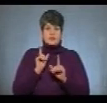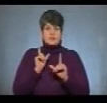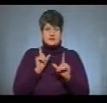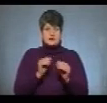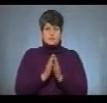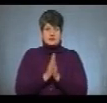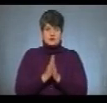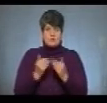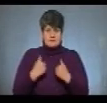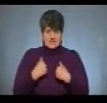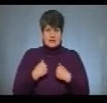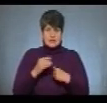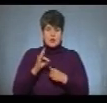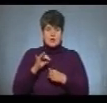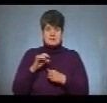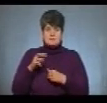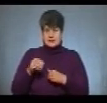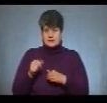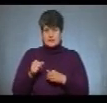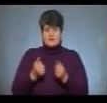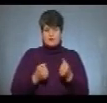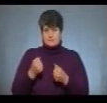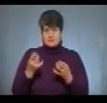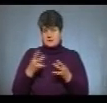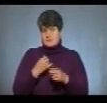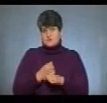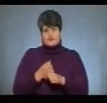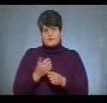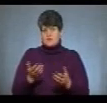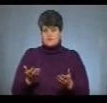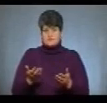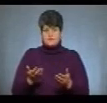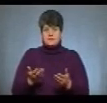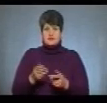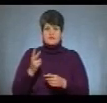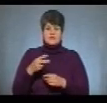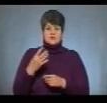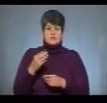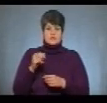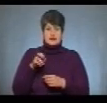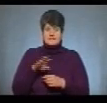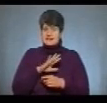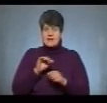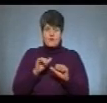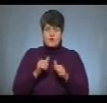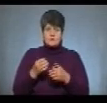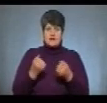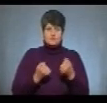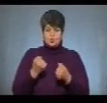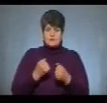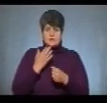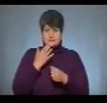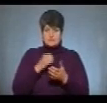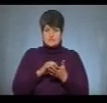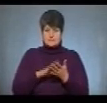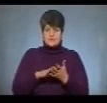розмитнили автомобіль. Теж нема часу, потрібно якось працювати. З 24 травня за неоформлений автомобіль на іноземній